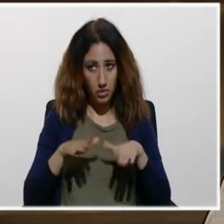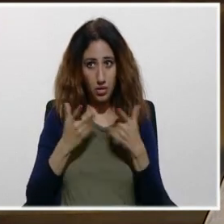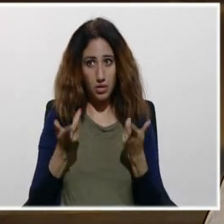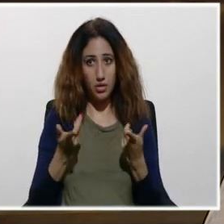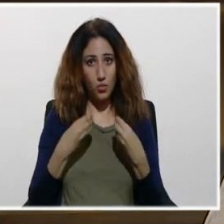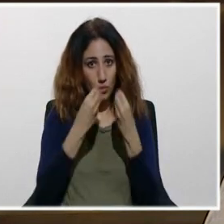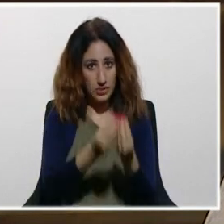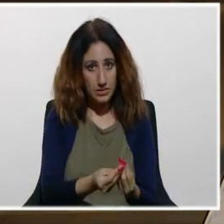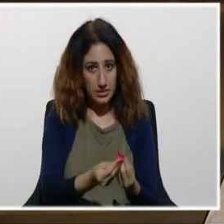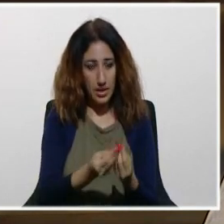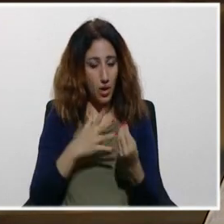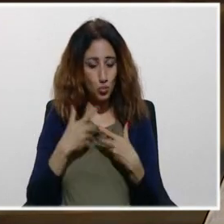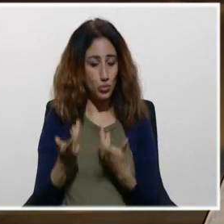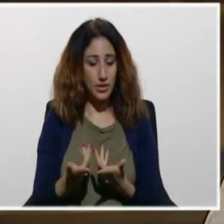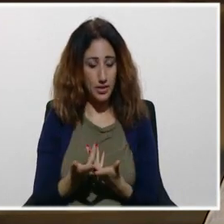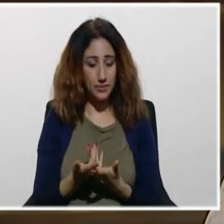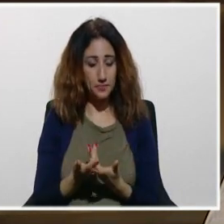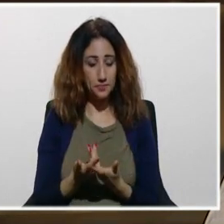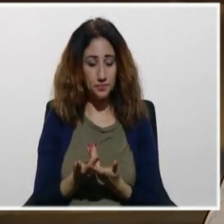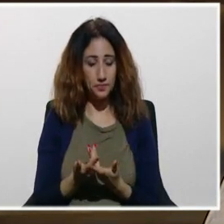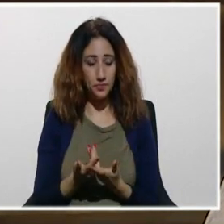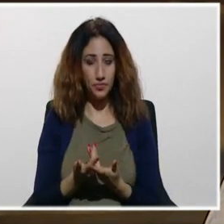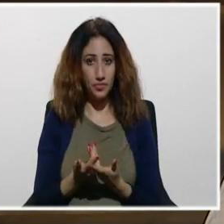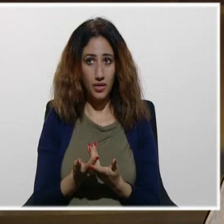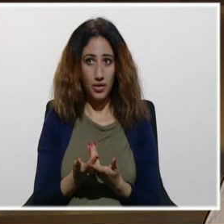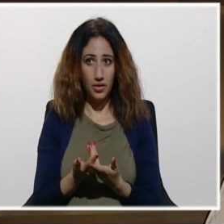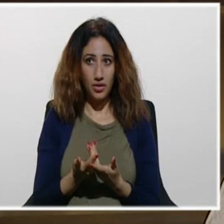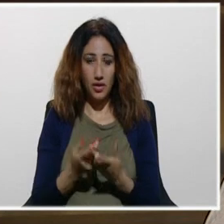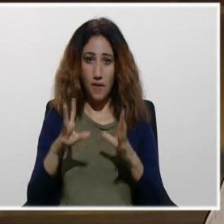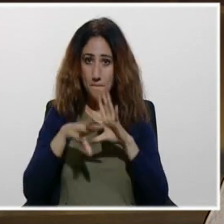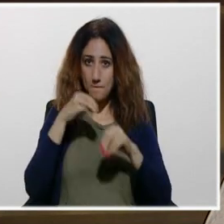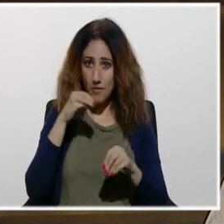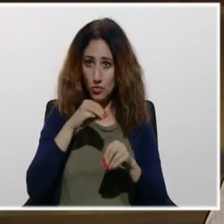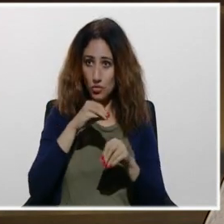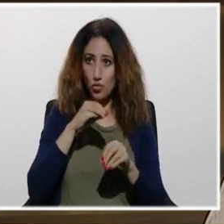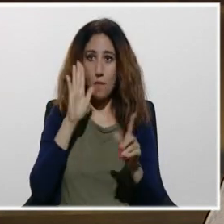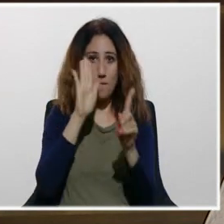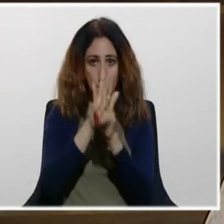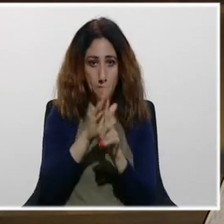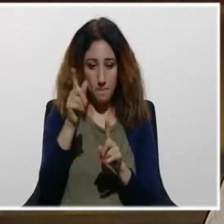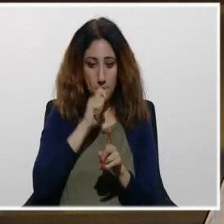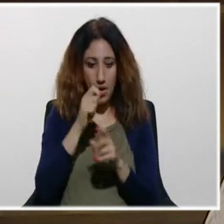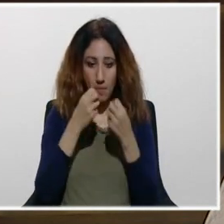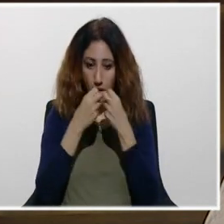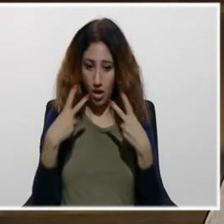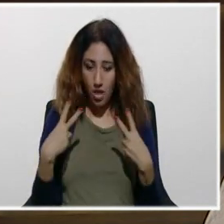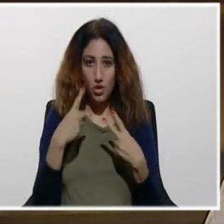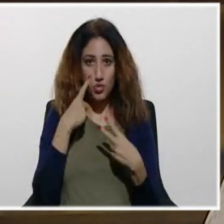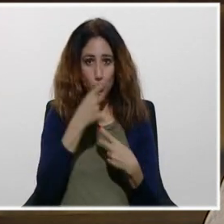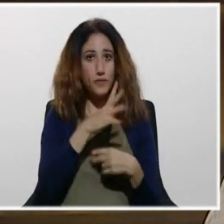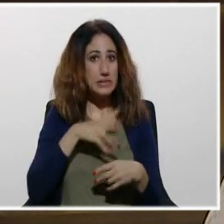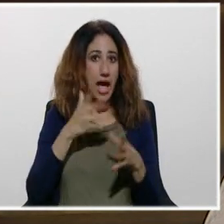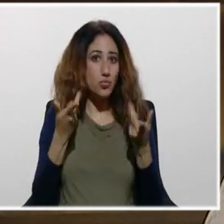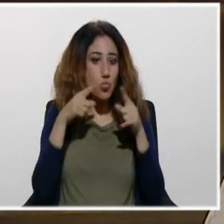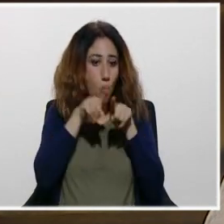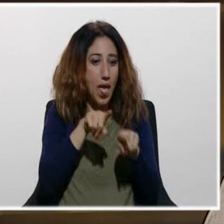احنا. ماشي، مفيش مشكله. ممكن نعمل لك مشروع اعلاف، انا هخلي حد يقعد معاكي بعد الحلقه ويشوف ايه الحاجه اللي